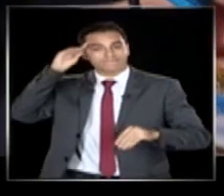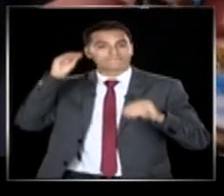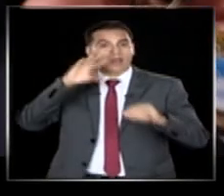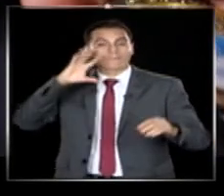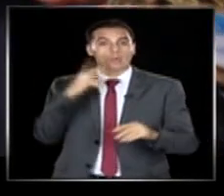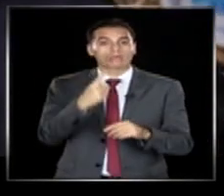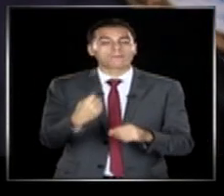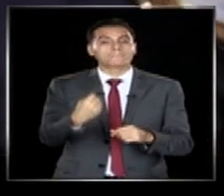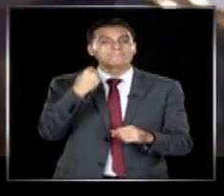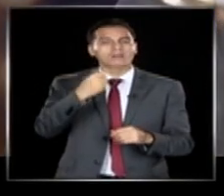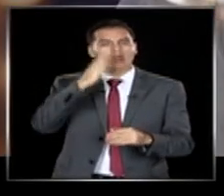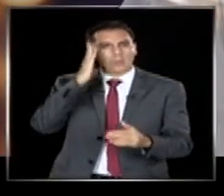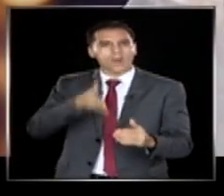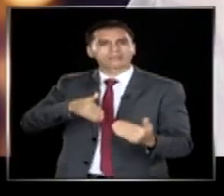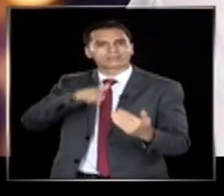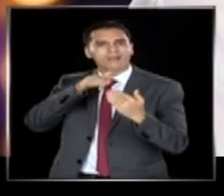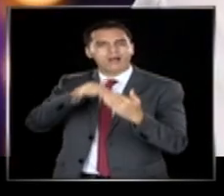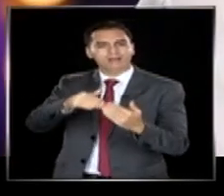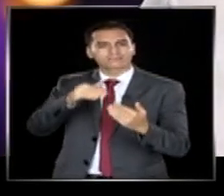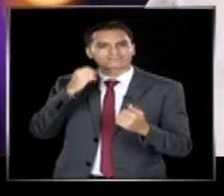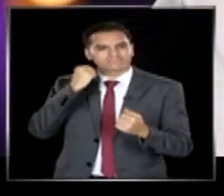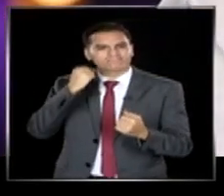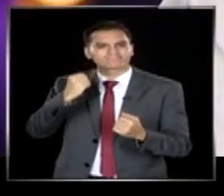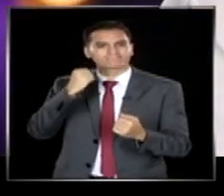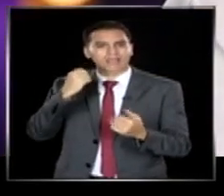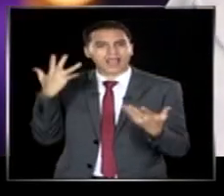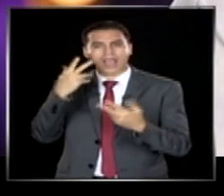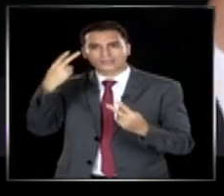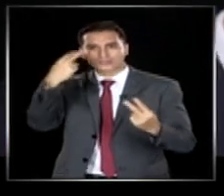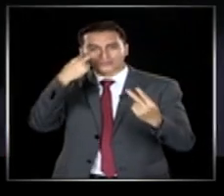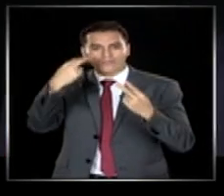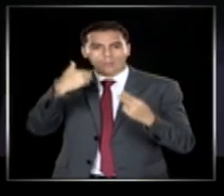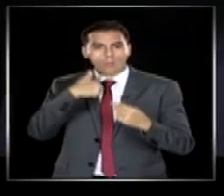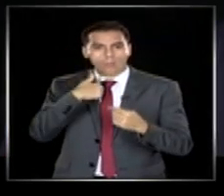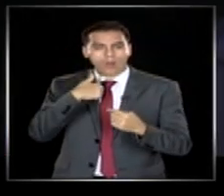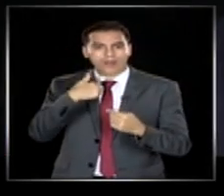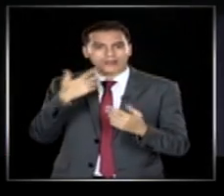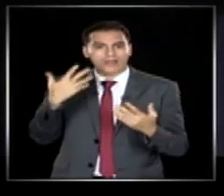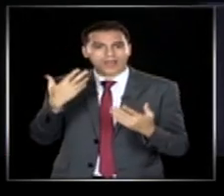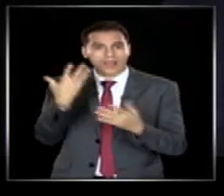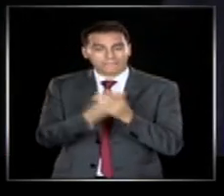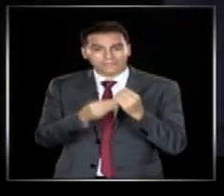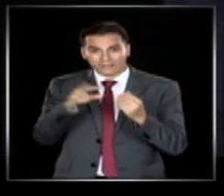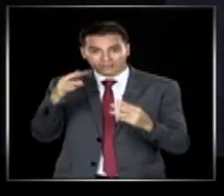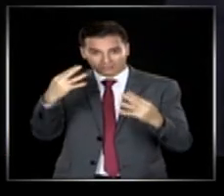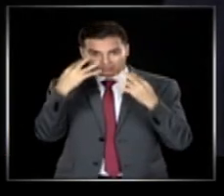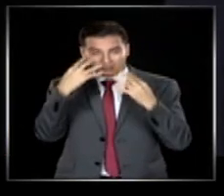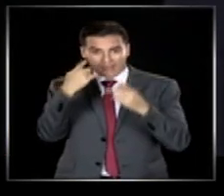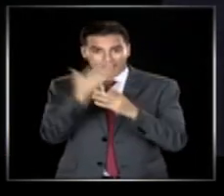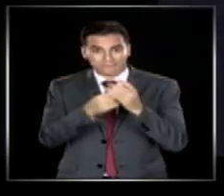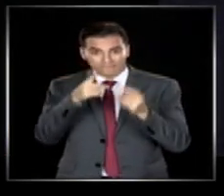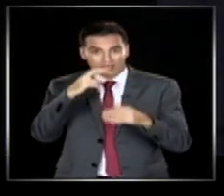وقد التحدي. أي حد يسمعني أو أي حد يشوفني وأنا بتكلم دلوقتي وعنده طفل كده يبقى عنده أمل كبير وأمله في